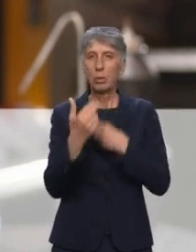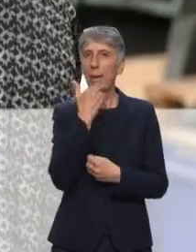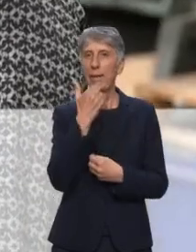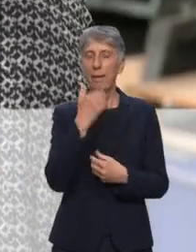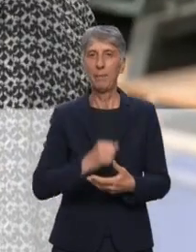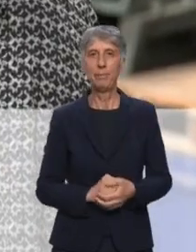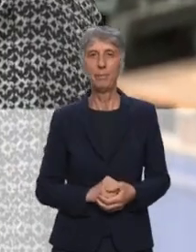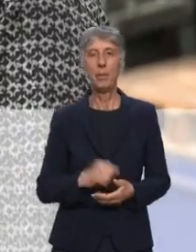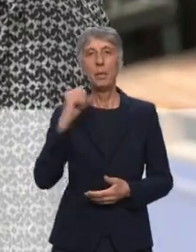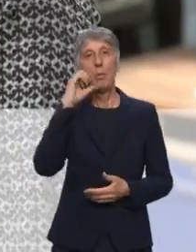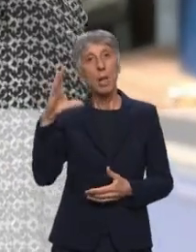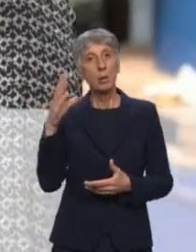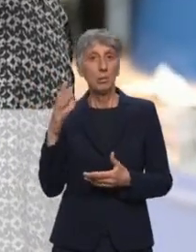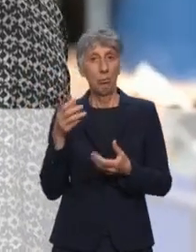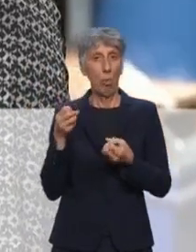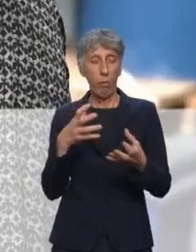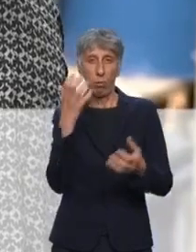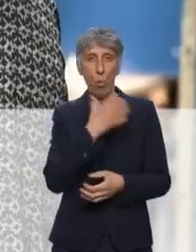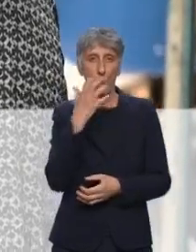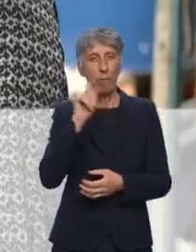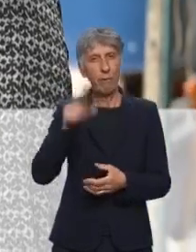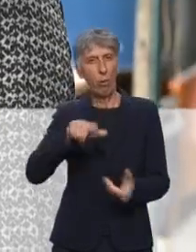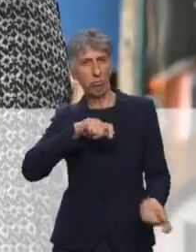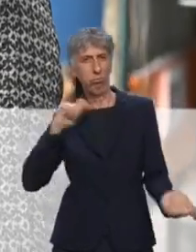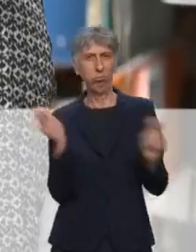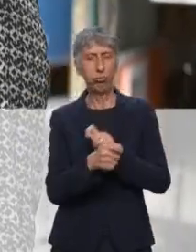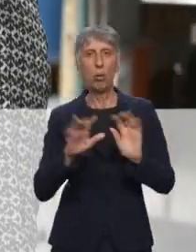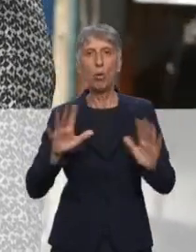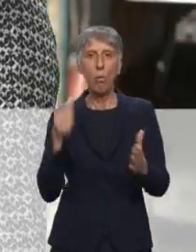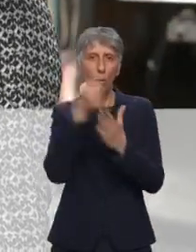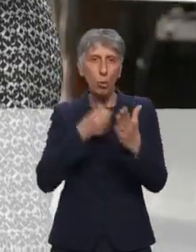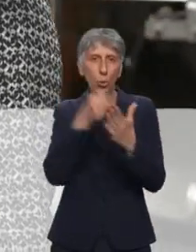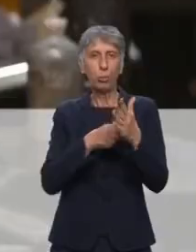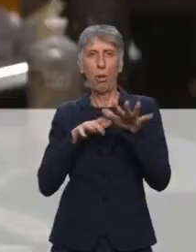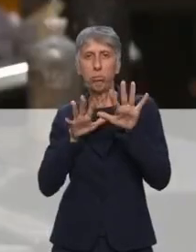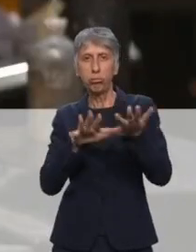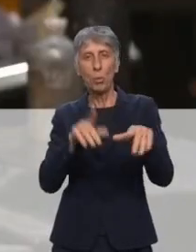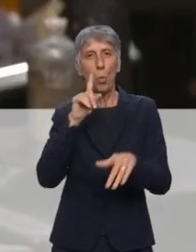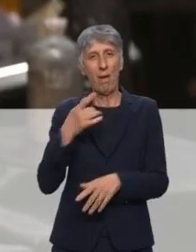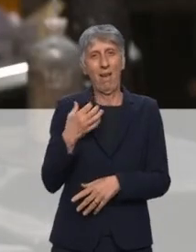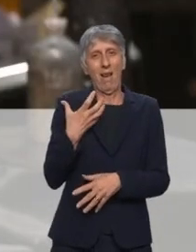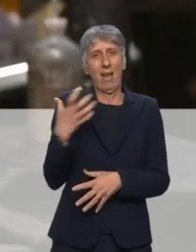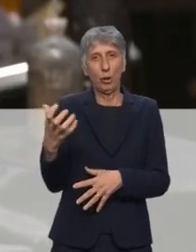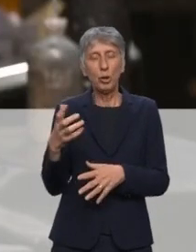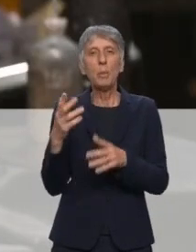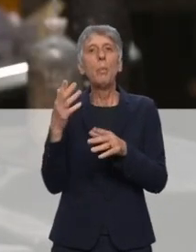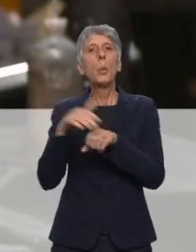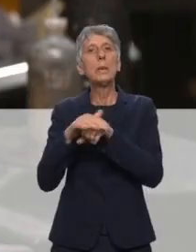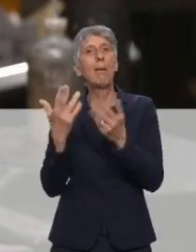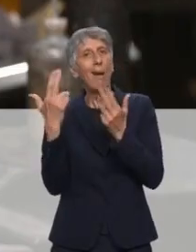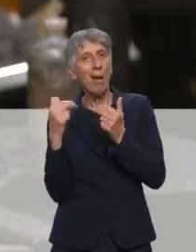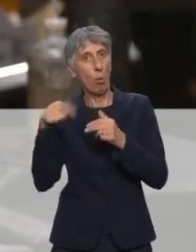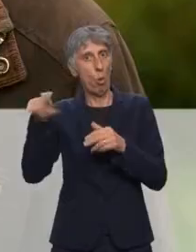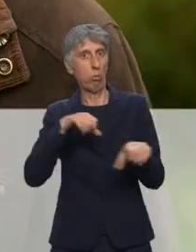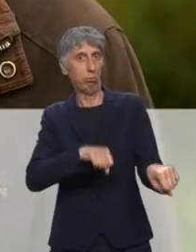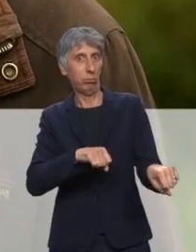produits. Le capitalisme nous conduit à la catastrophe. Il faut le renverser par les mobilisations et les luttes, car les ultra-riches et les politiques qui les servent ne se